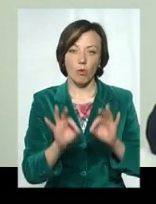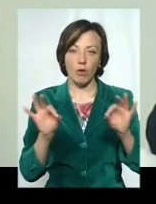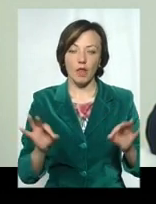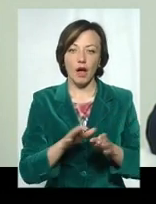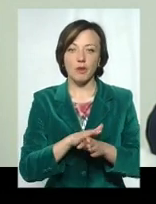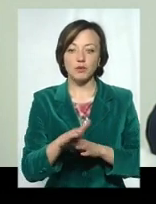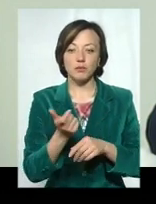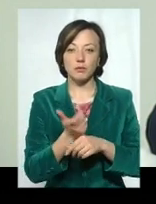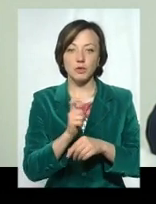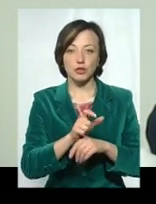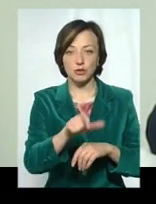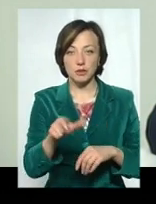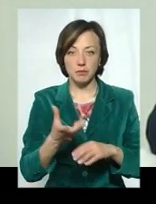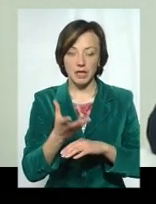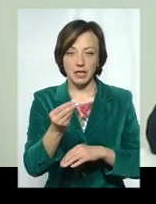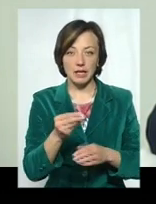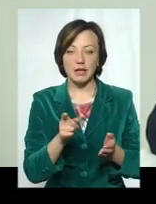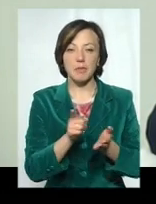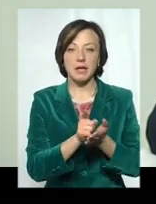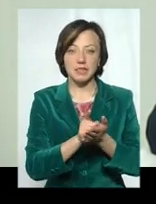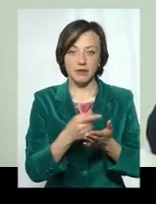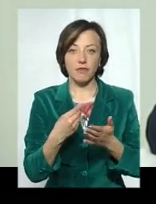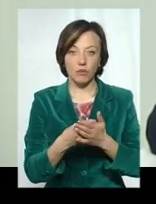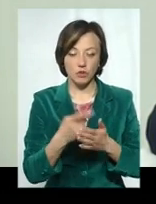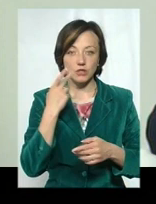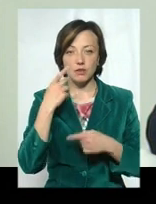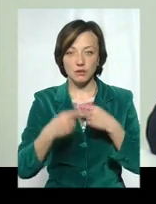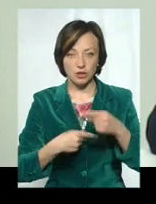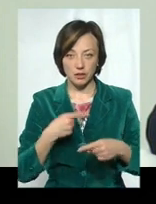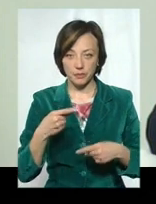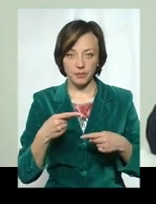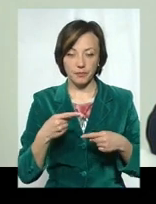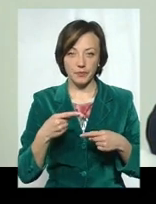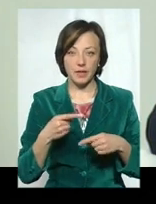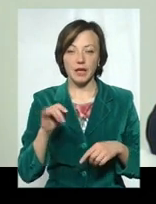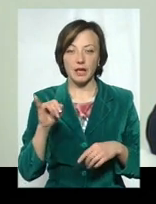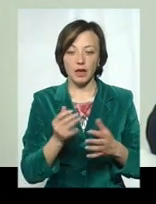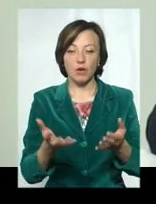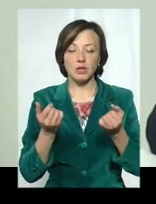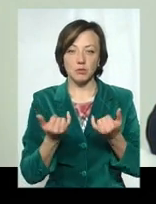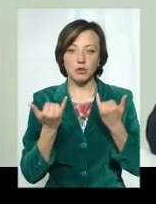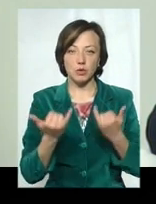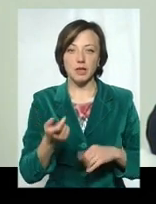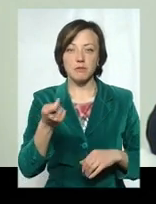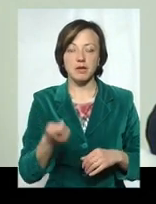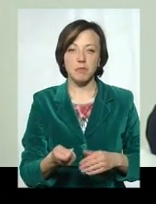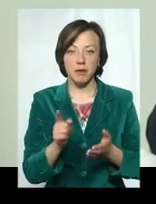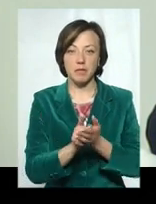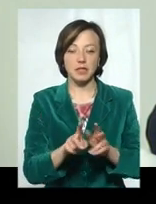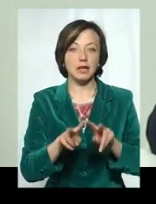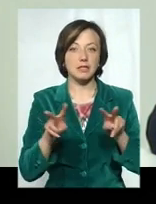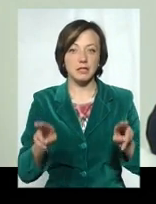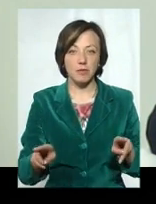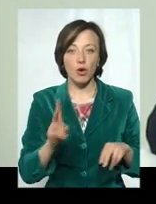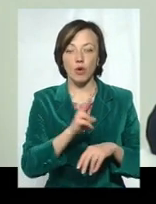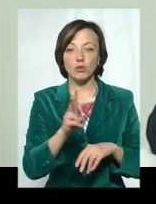Абсолютна більшість платила в пенсійний фонд, абсолютна більшість завжди. І отримує сьогодні мінімальну пенсію точно так, як